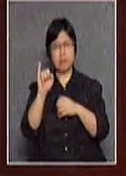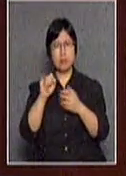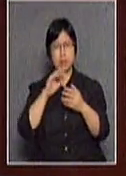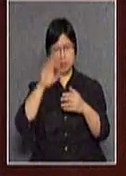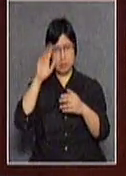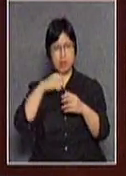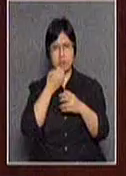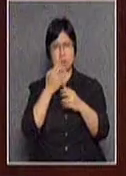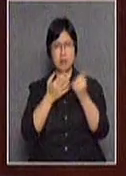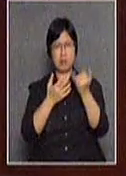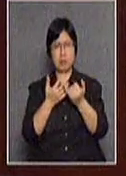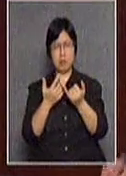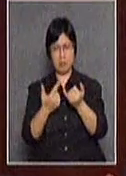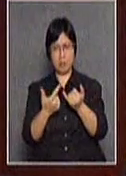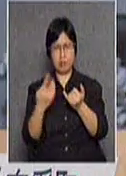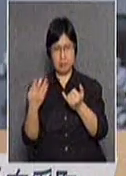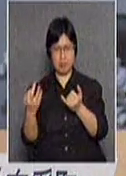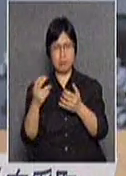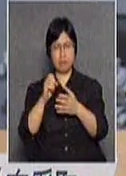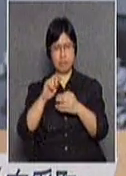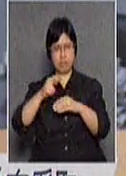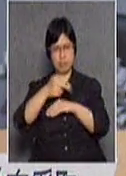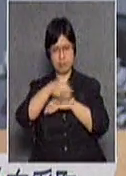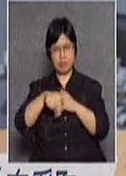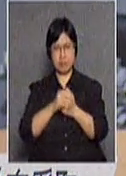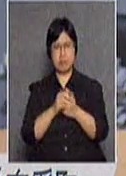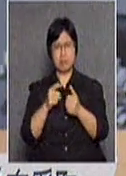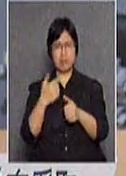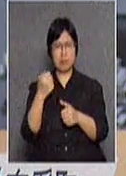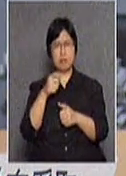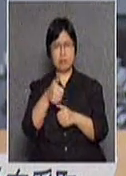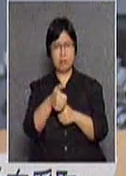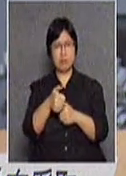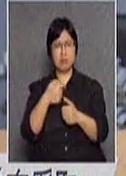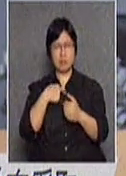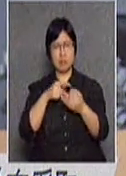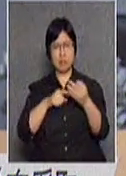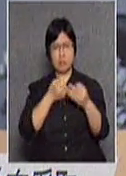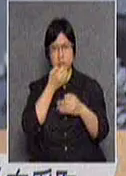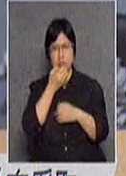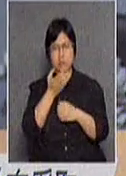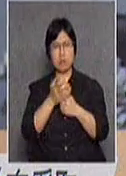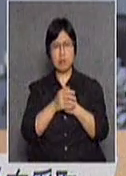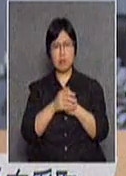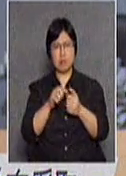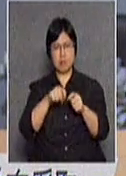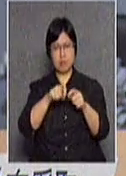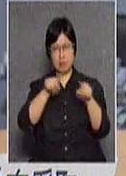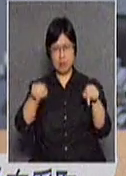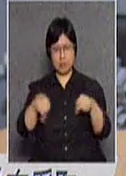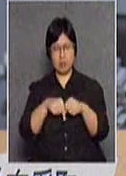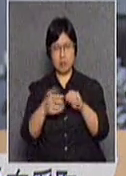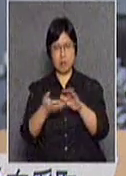第683項修正案。 今日主席，我動議載列於講稿附錄二的第